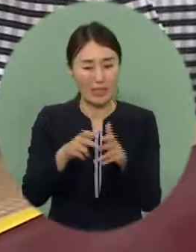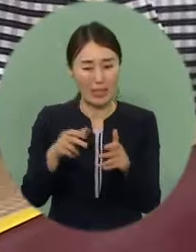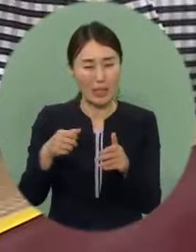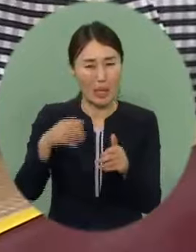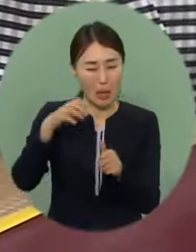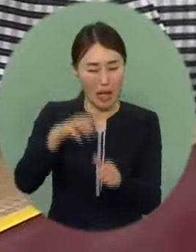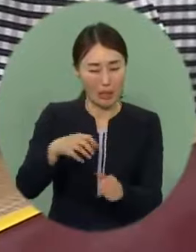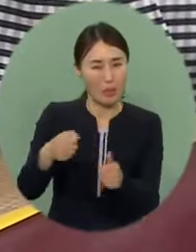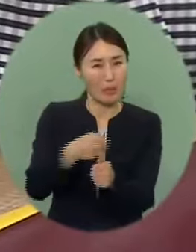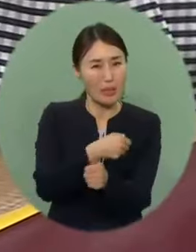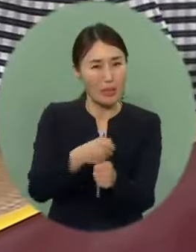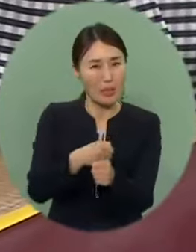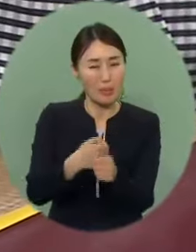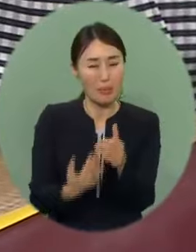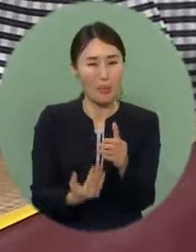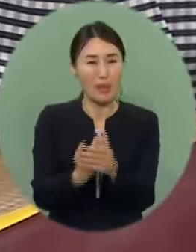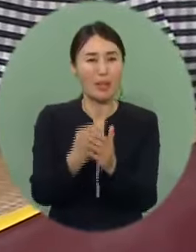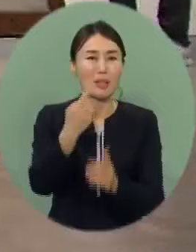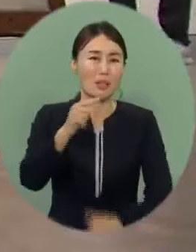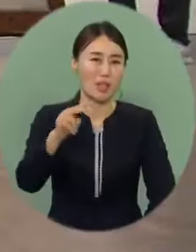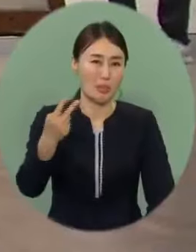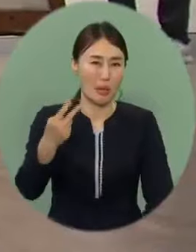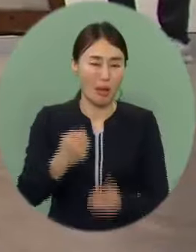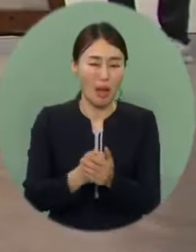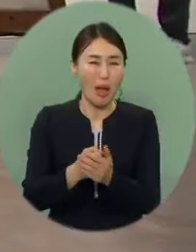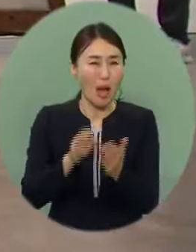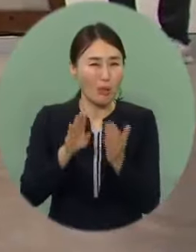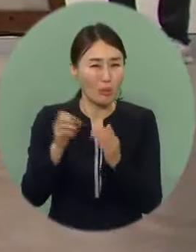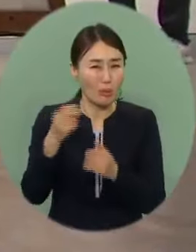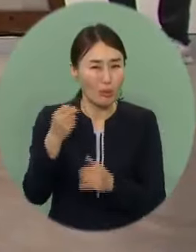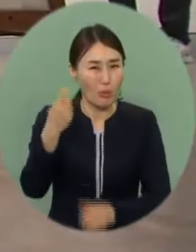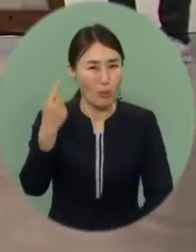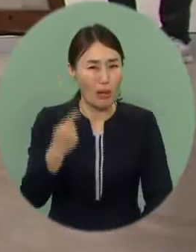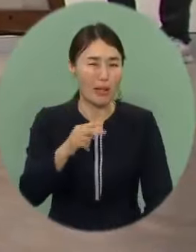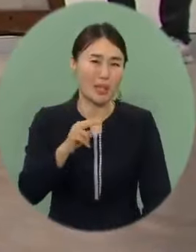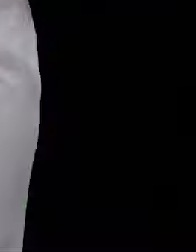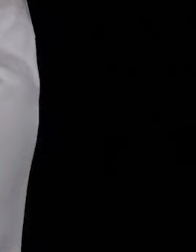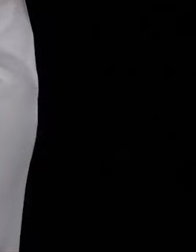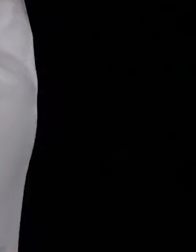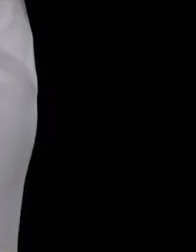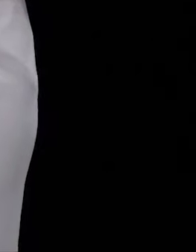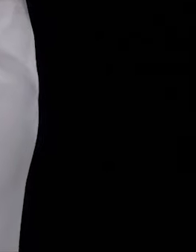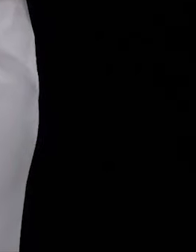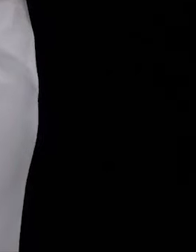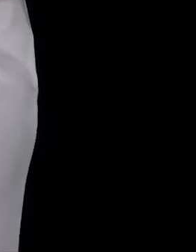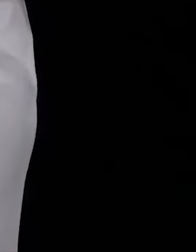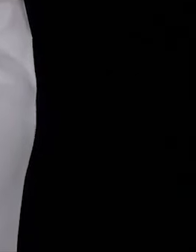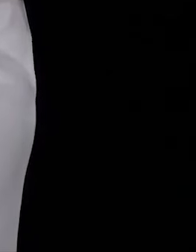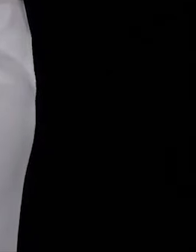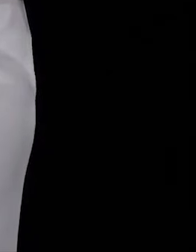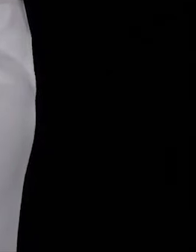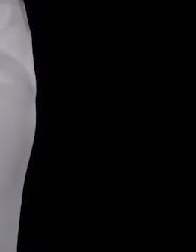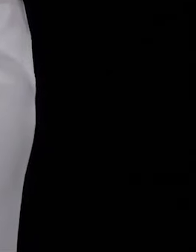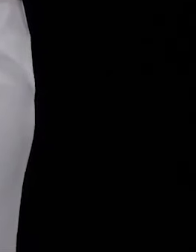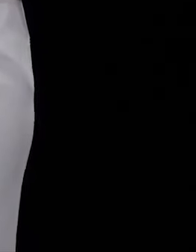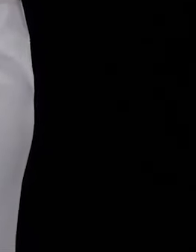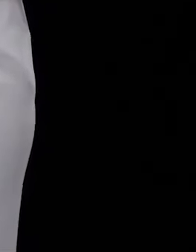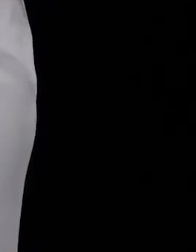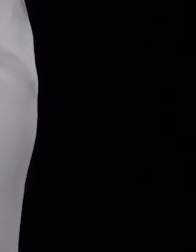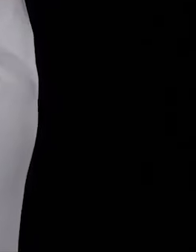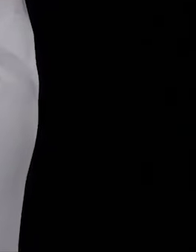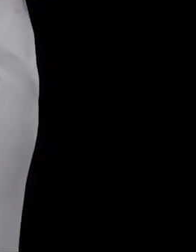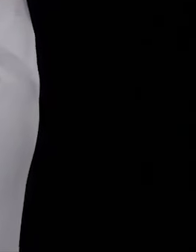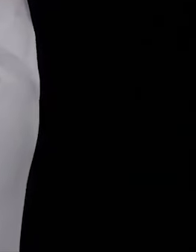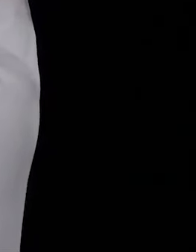약 1200건 잠재적 위험 사례는 200여건 발생했습니다 어서 나 내손안의